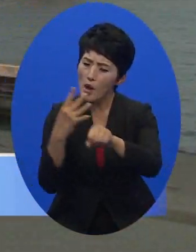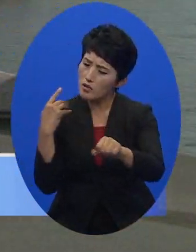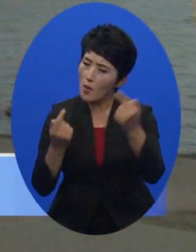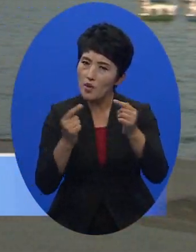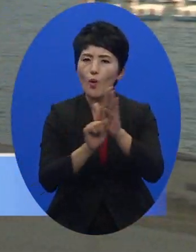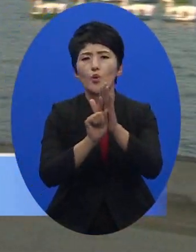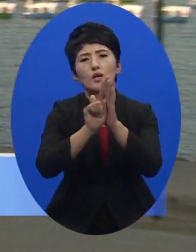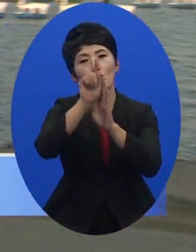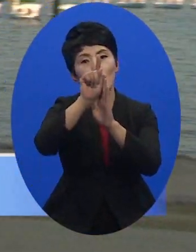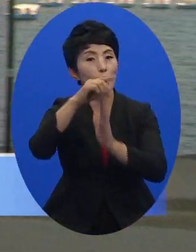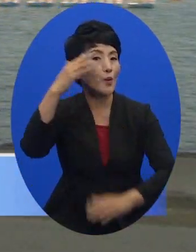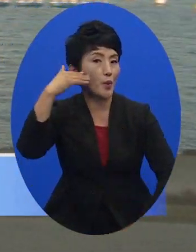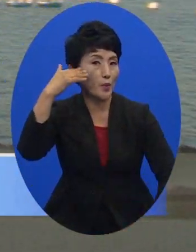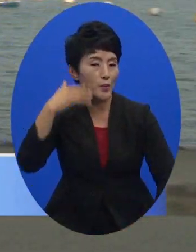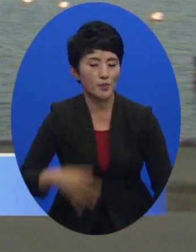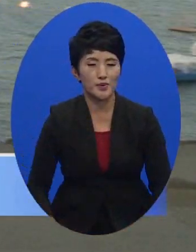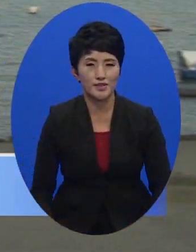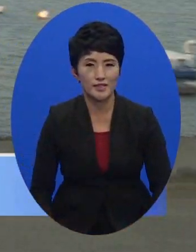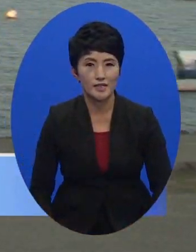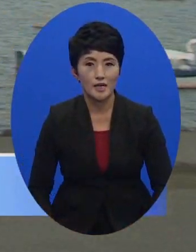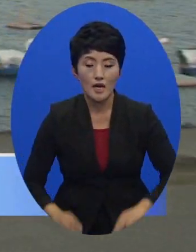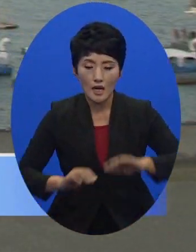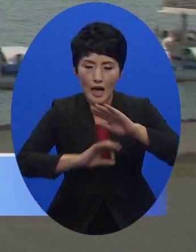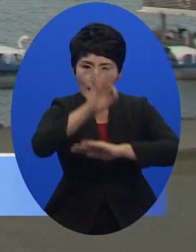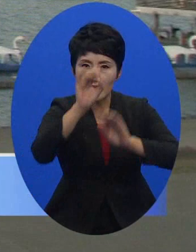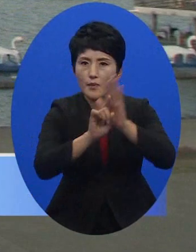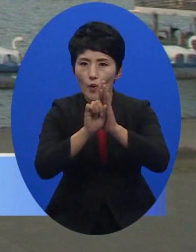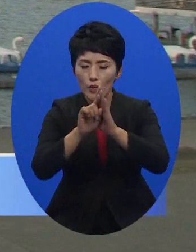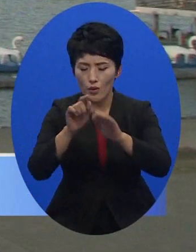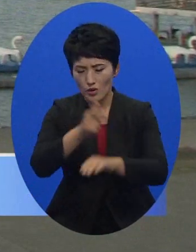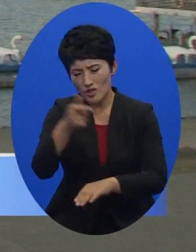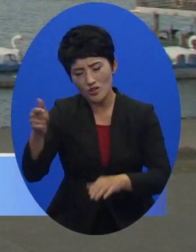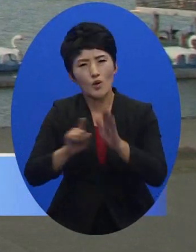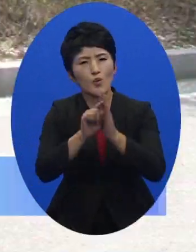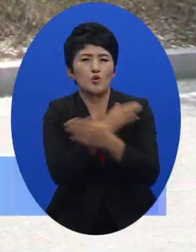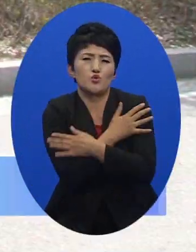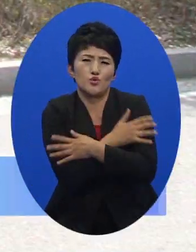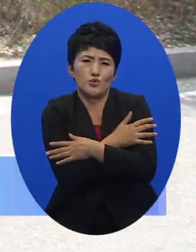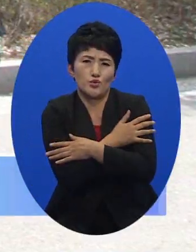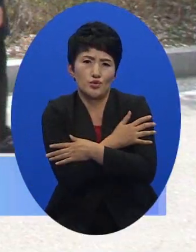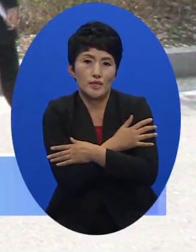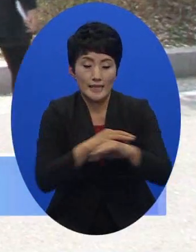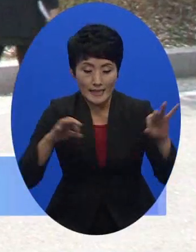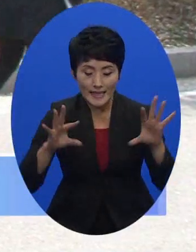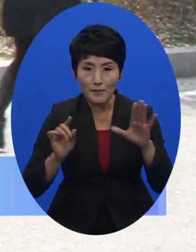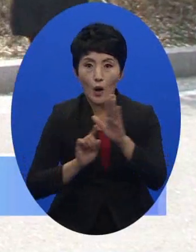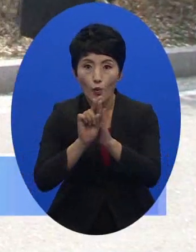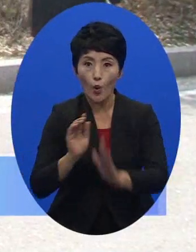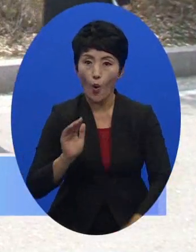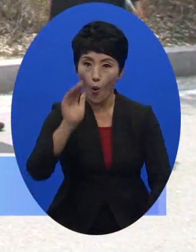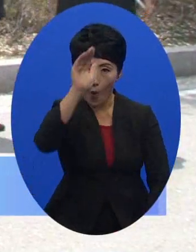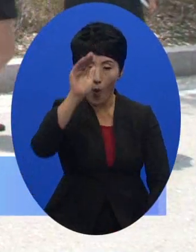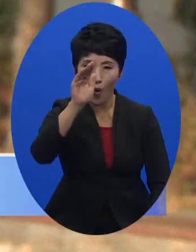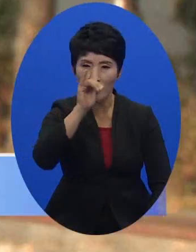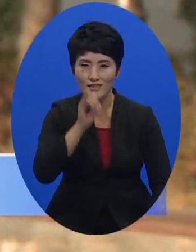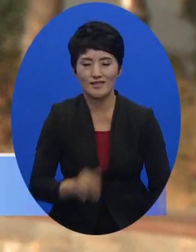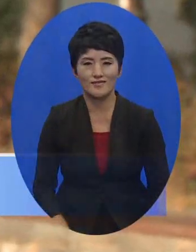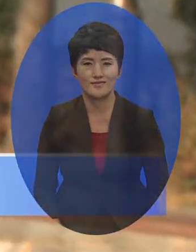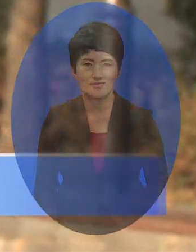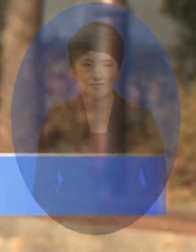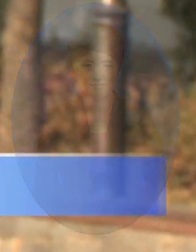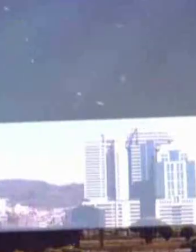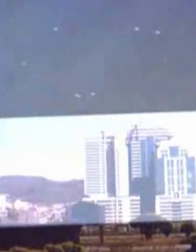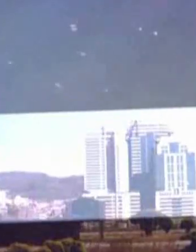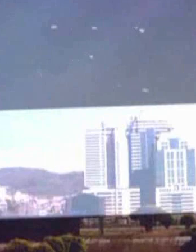평년보다 높은 기온을 보이는 가운데 일교차 큰 날이 많겠고요. 일시적으로 기온이 큰 폭으로 상승할 때가 있겠습니다.